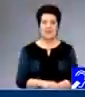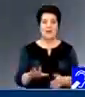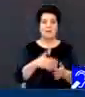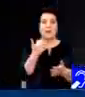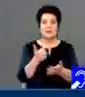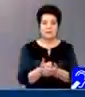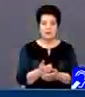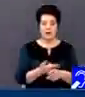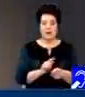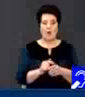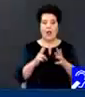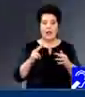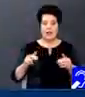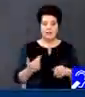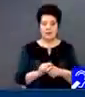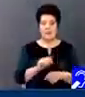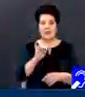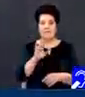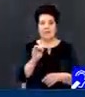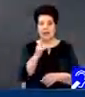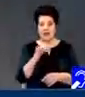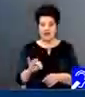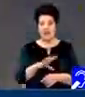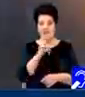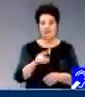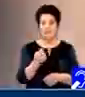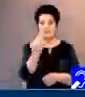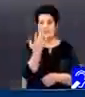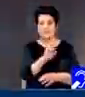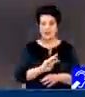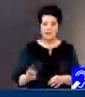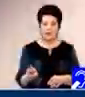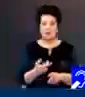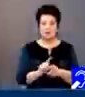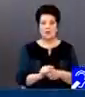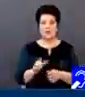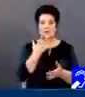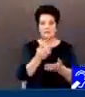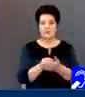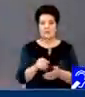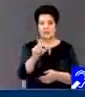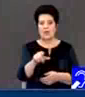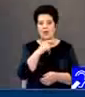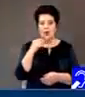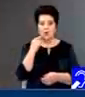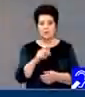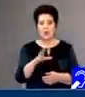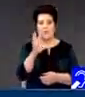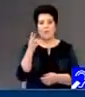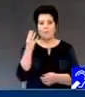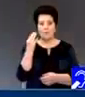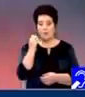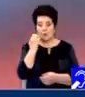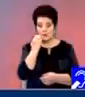Principalul oponent al Kremlinului, Alexei Navalny, a fost reținut la doar câteva minute după ce s-a alăturat susținătorilor săi reuniți la Moscova pentru a protesta